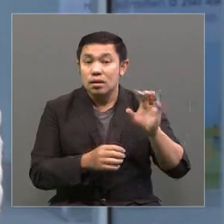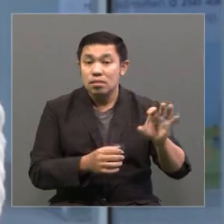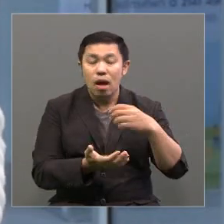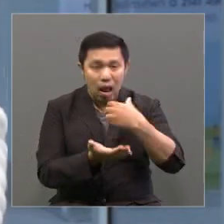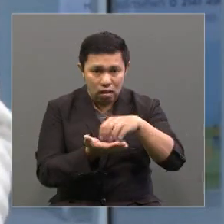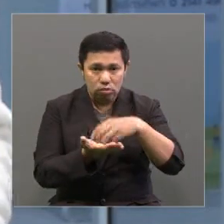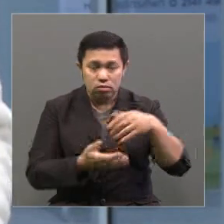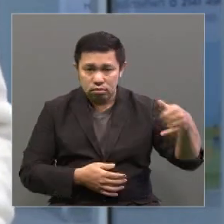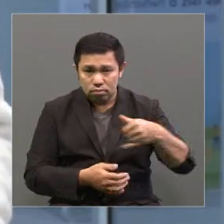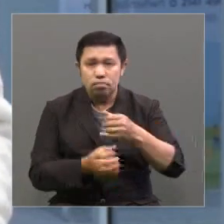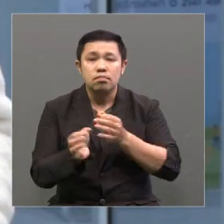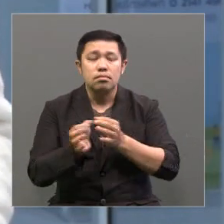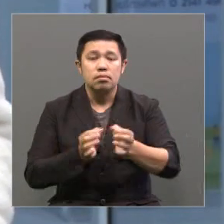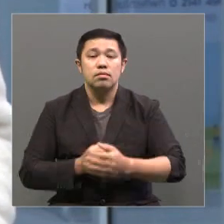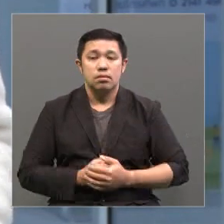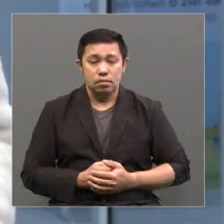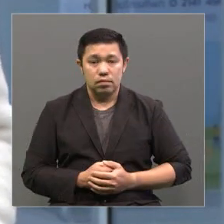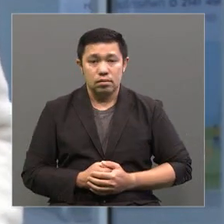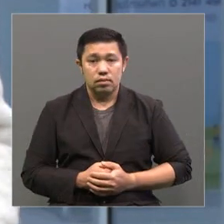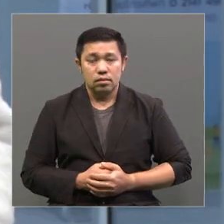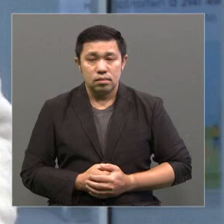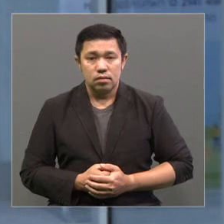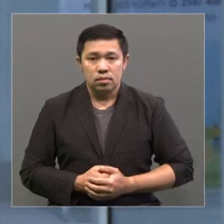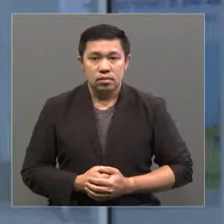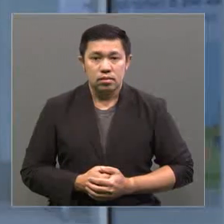ะคะลองไปฟังจากเจ้าตัวดูค่ะ